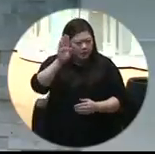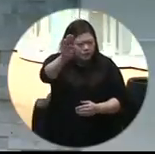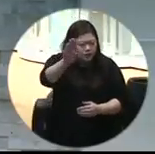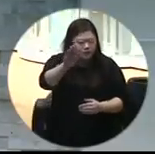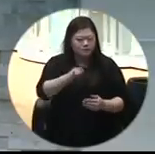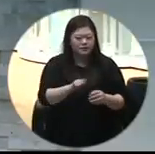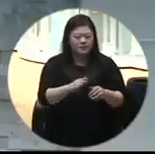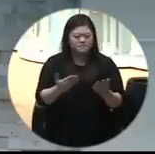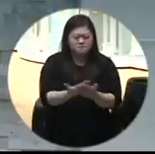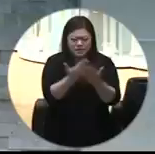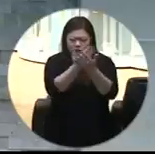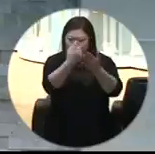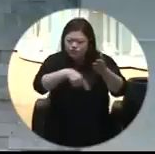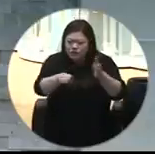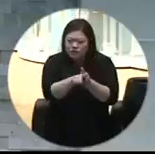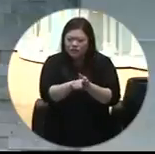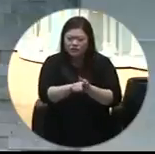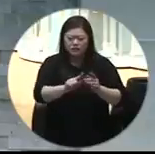내디뎌야 한다.